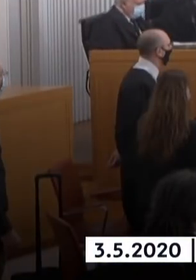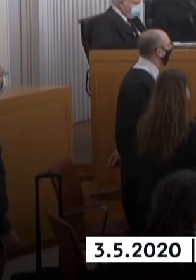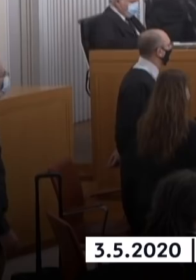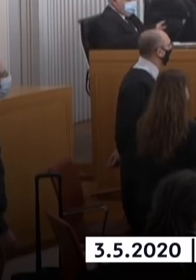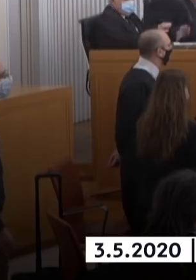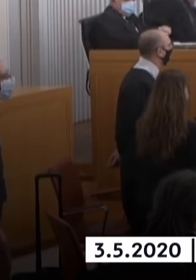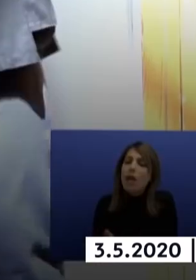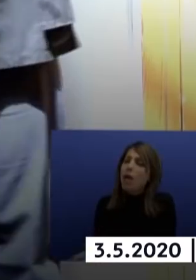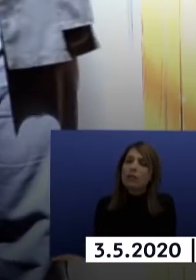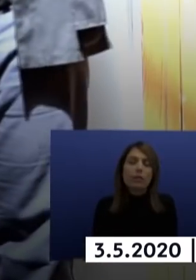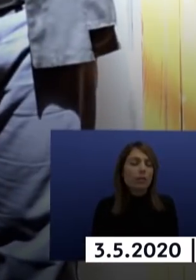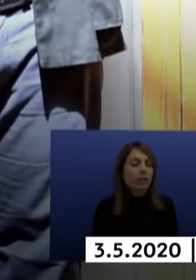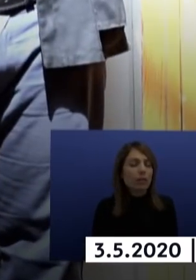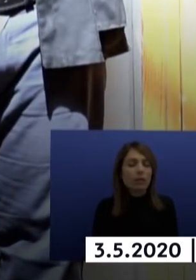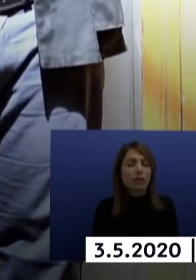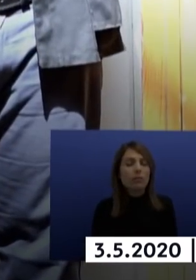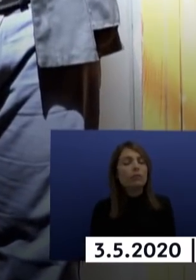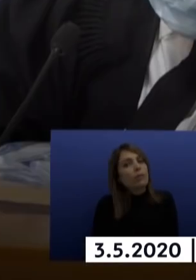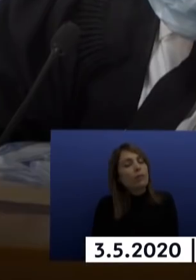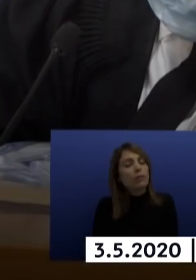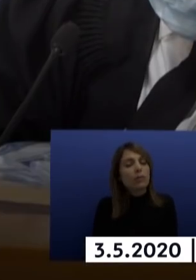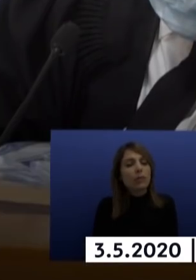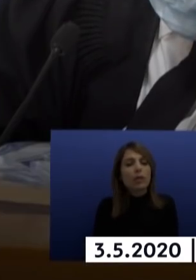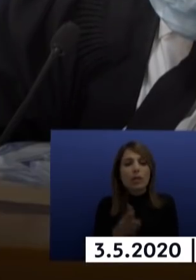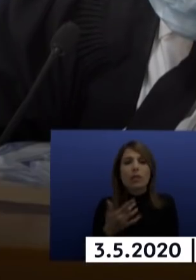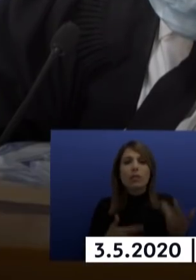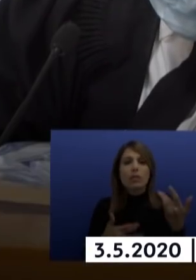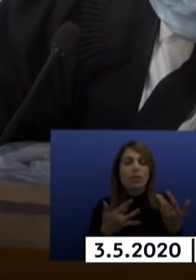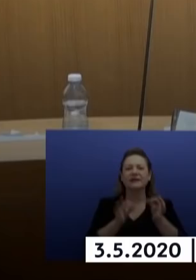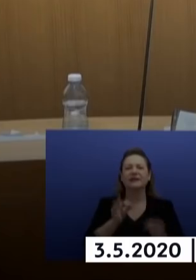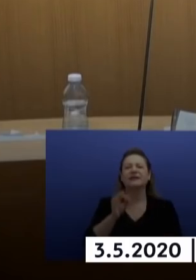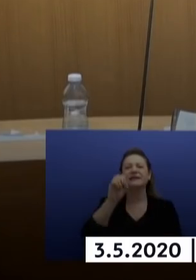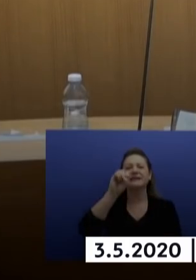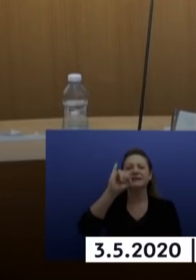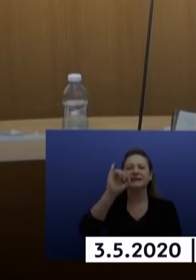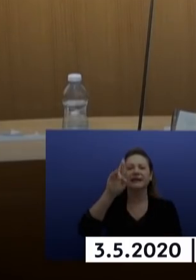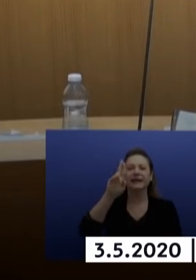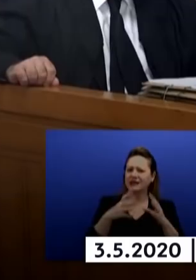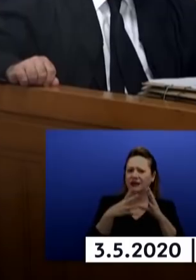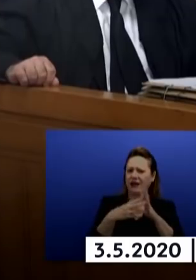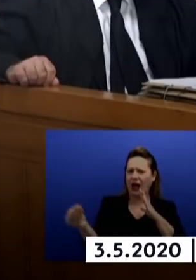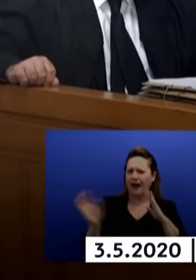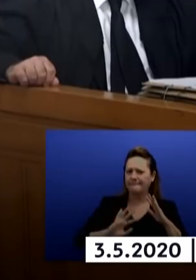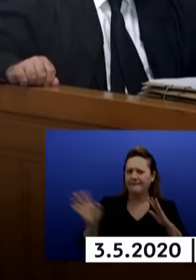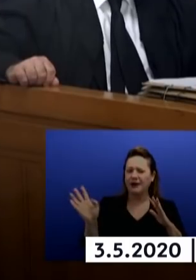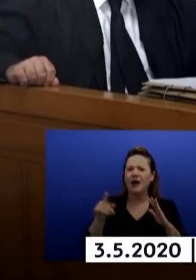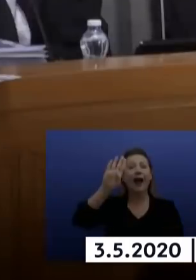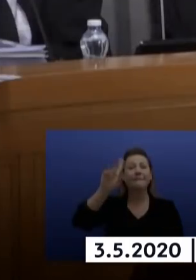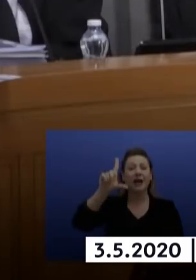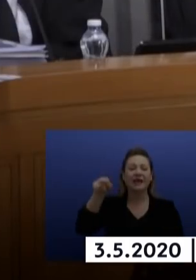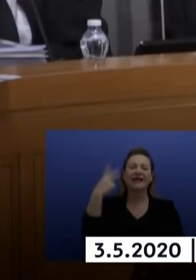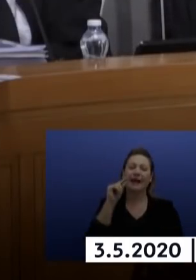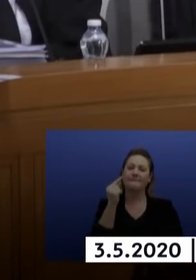בגץ נתניהו. שום מבצר לא נופל. הטעון שאיננו במקומו. בשידור חי, הרכב מורחב,